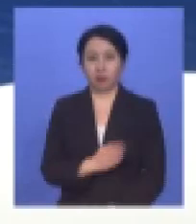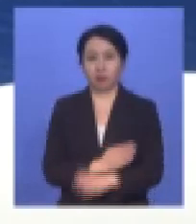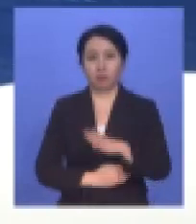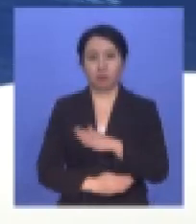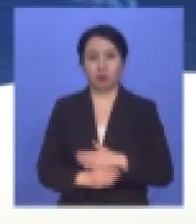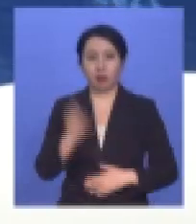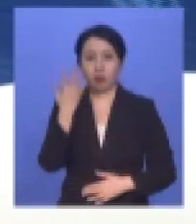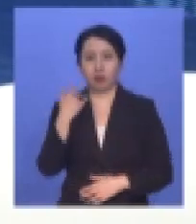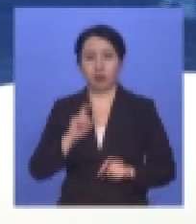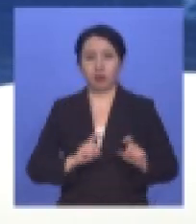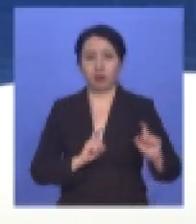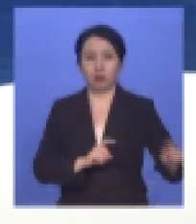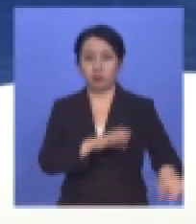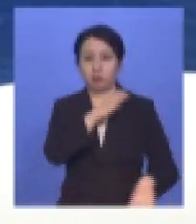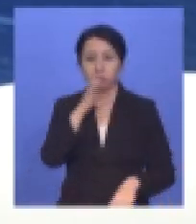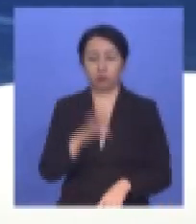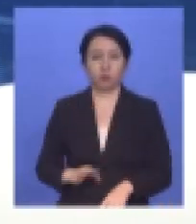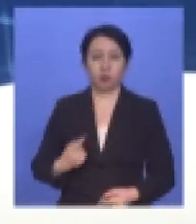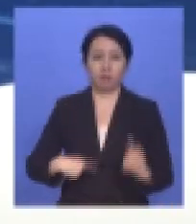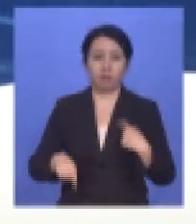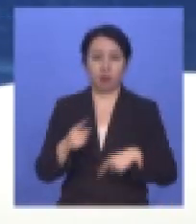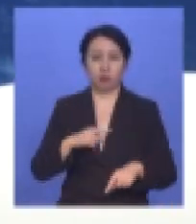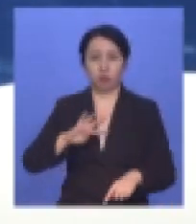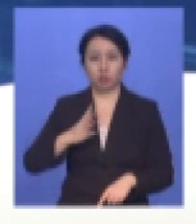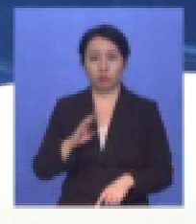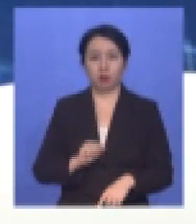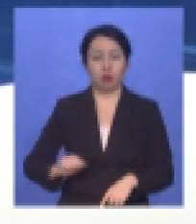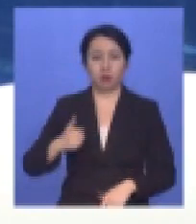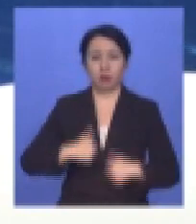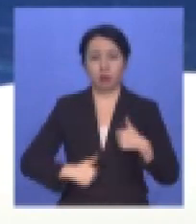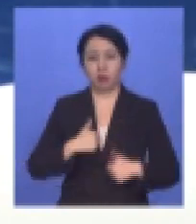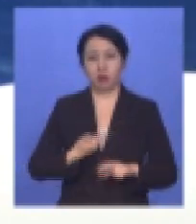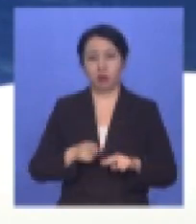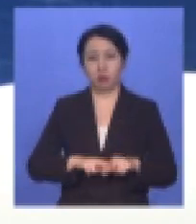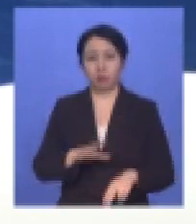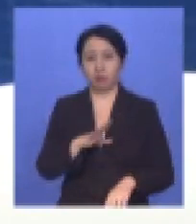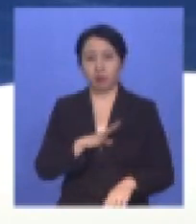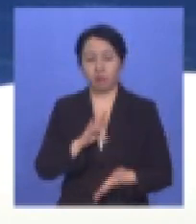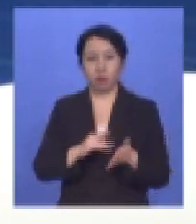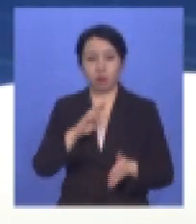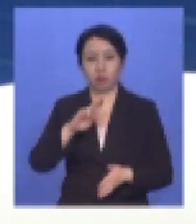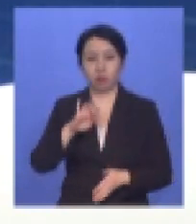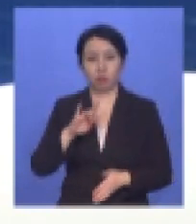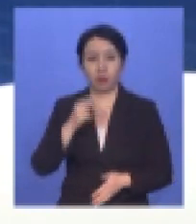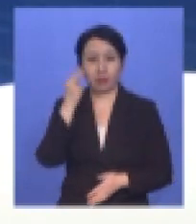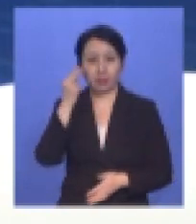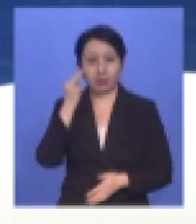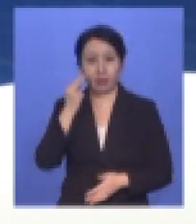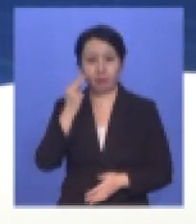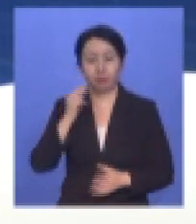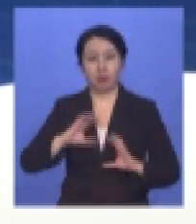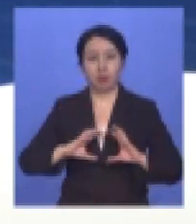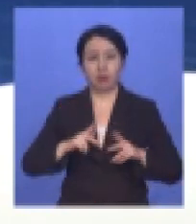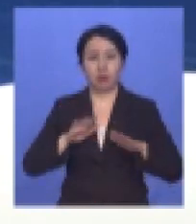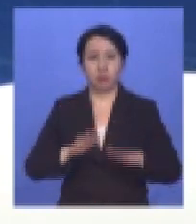Пара легкоатлеты Северо-Казахстанской области вернулись с четвертых азиатских параигр, которые проходили в городе Ханчжоу, Китай.